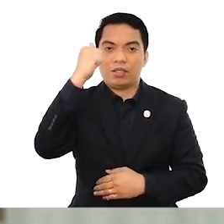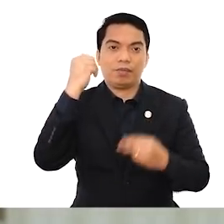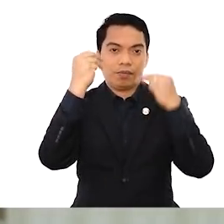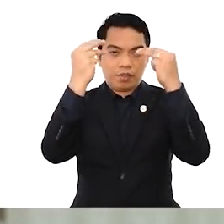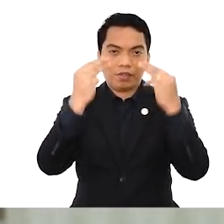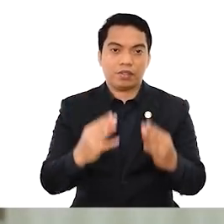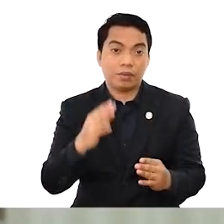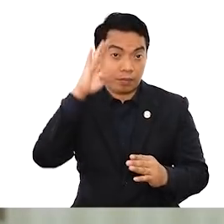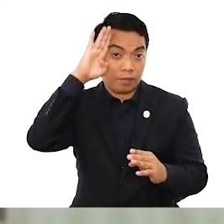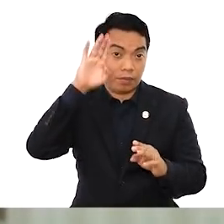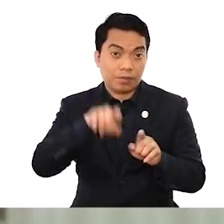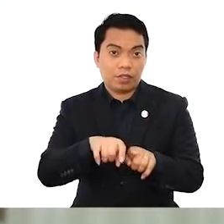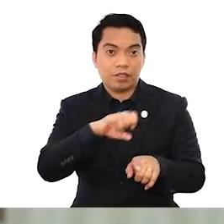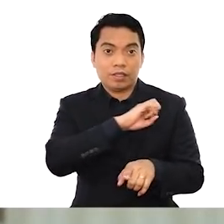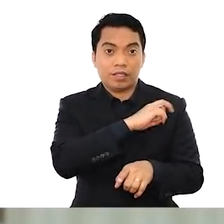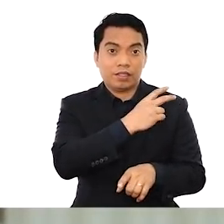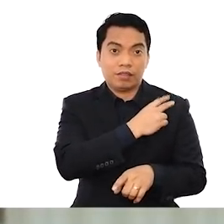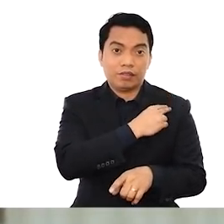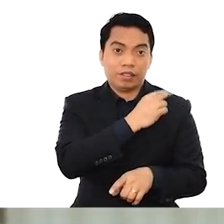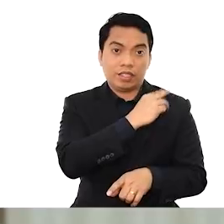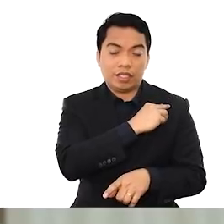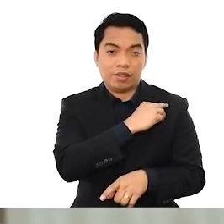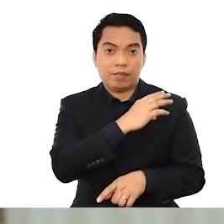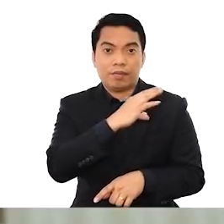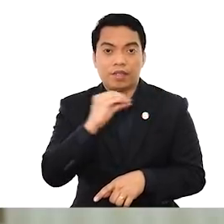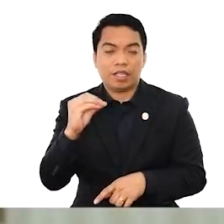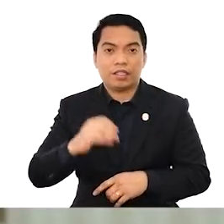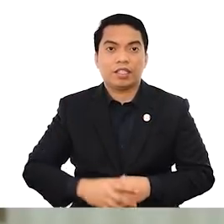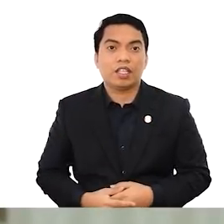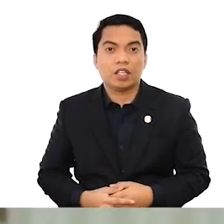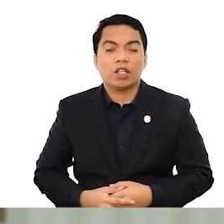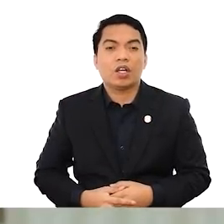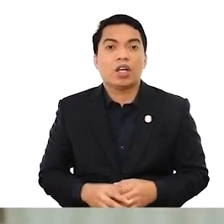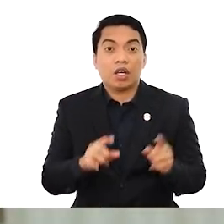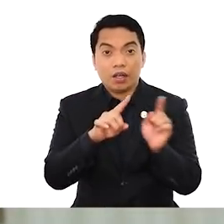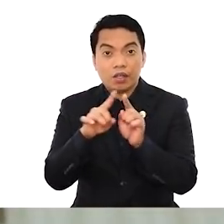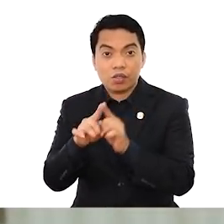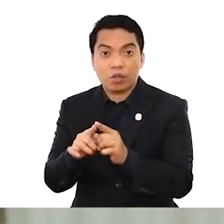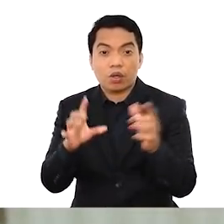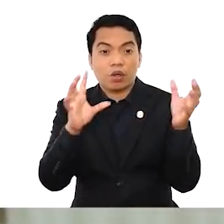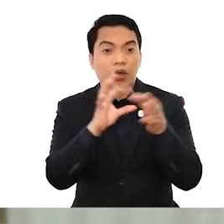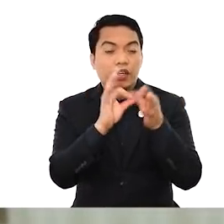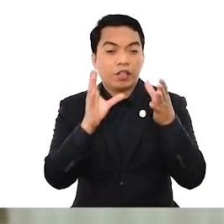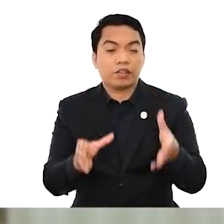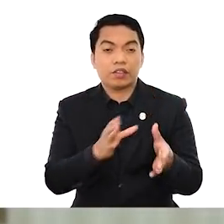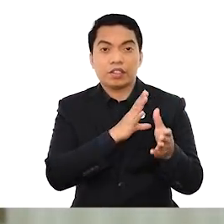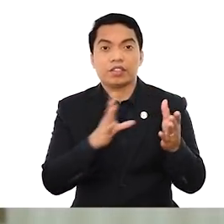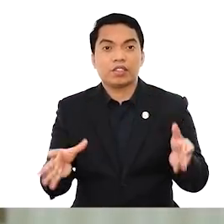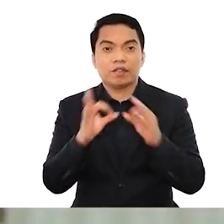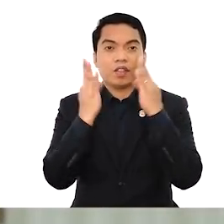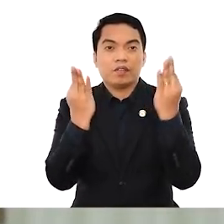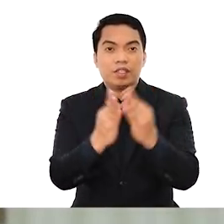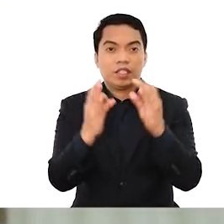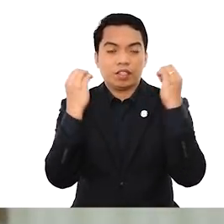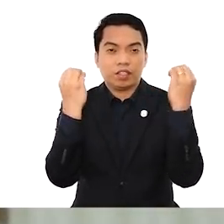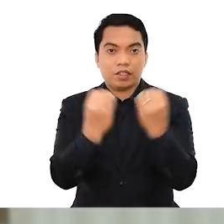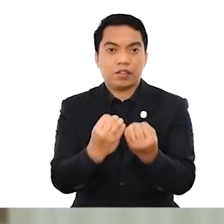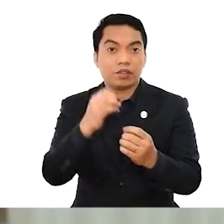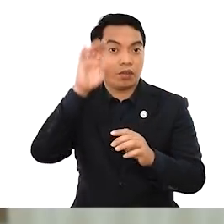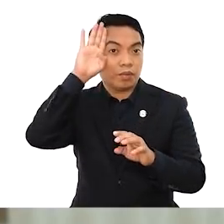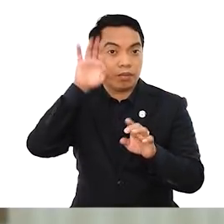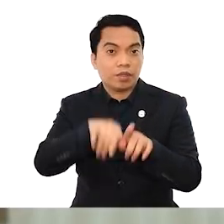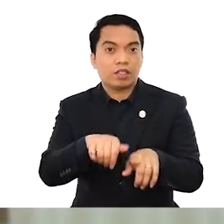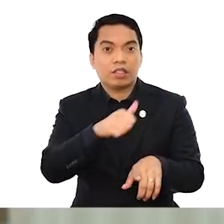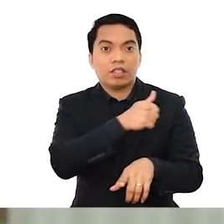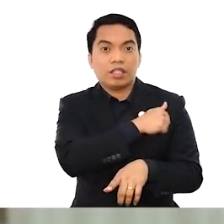sa kapatid na Eduardo V. Manalo at sa tagapag-ugnay ng mga kapisanang pansambahayan sa kapatid